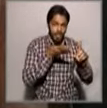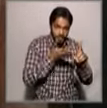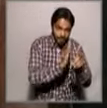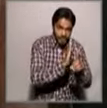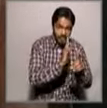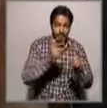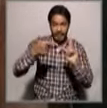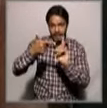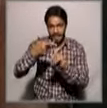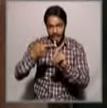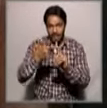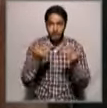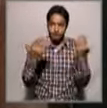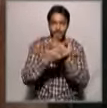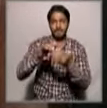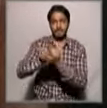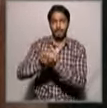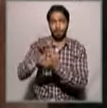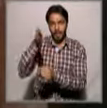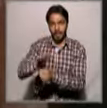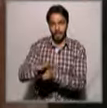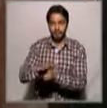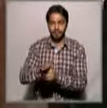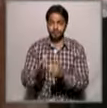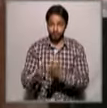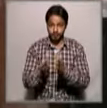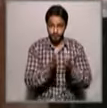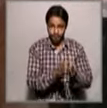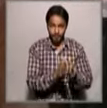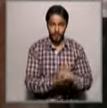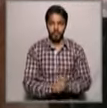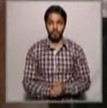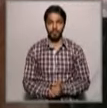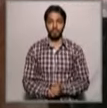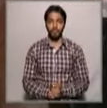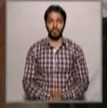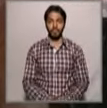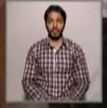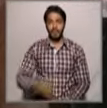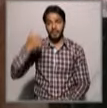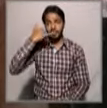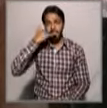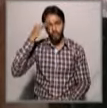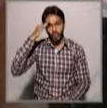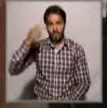وجدنا الإمام قد صلى بالناس وجزاكم الله خيرا؟ ولكن قبل الجواب معنا الحاجة نادية. السلام عليكم.